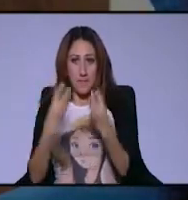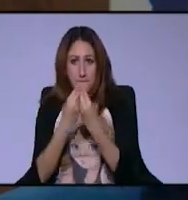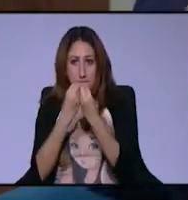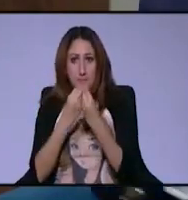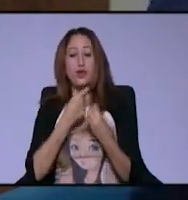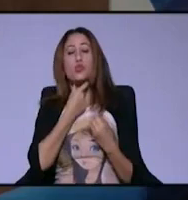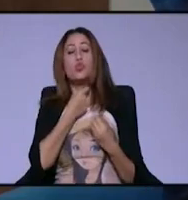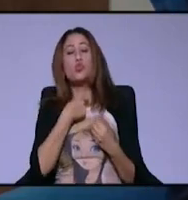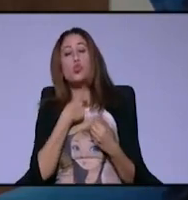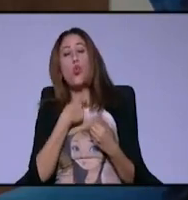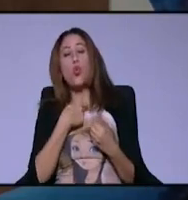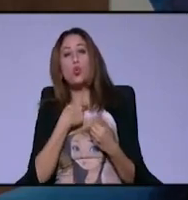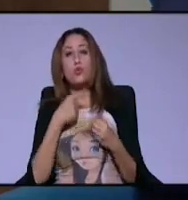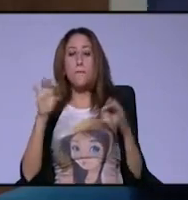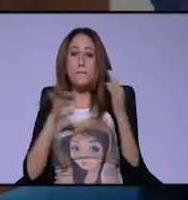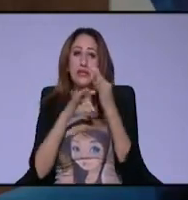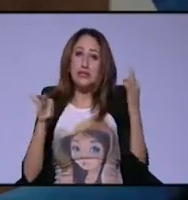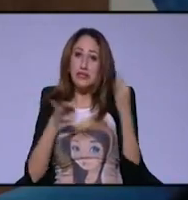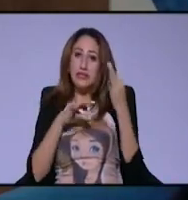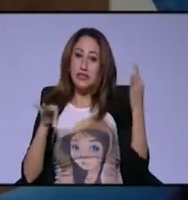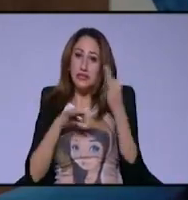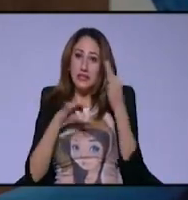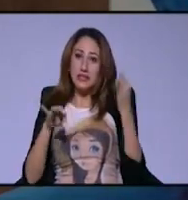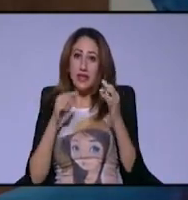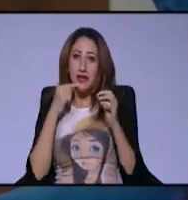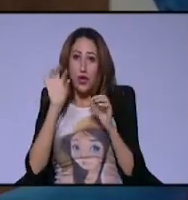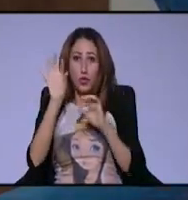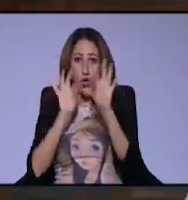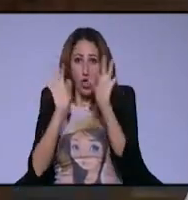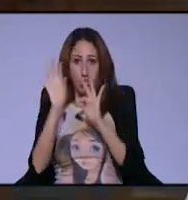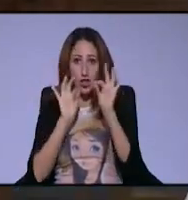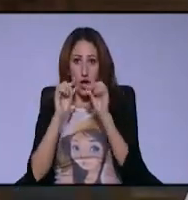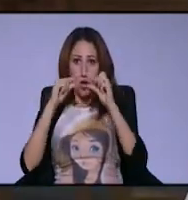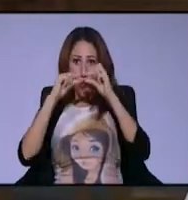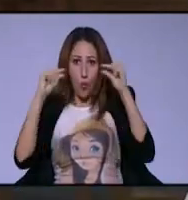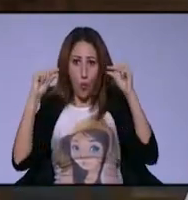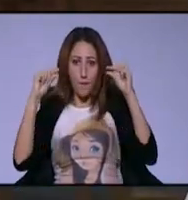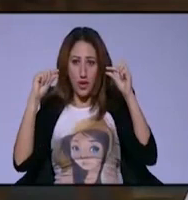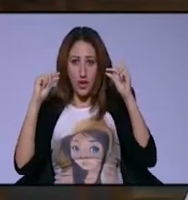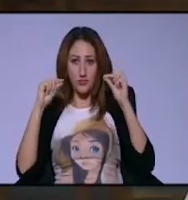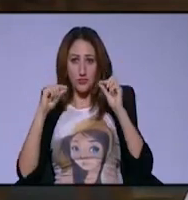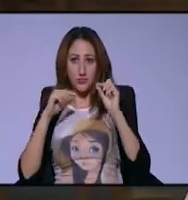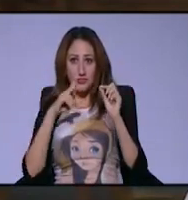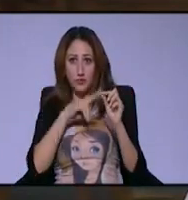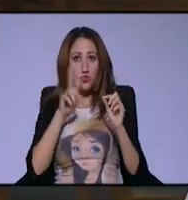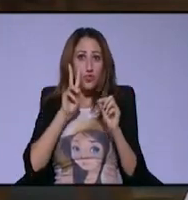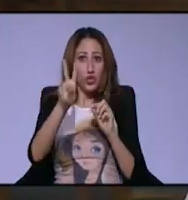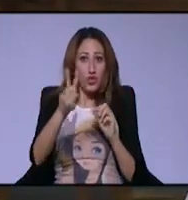بتاع الصوت والمزيكا ويختار الجملة، يعني ما نشوف مثلا قول لي يا مجدي، هو كان شايف الفيلم وهو بيعمل